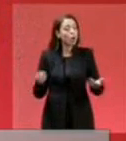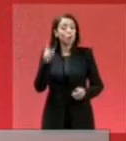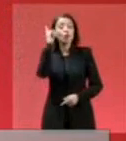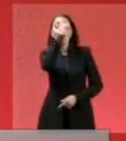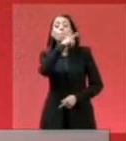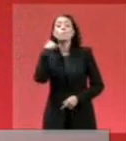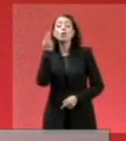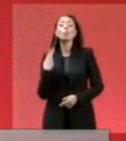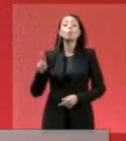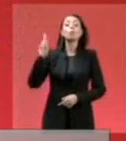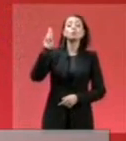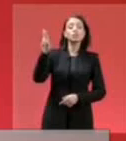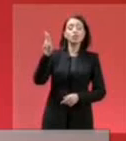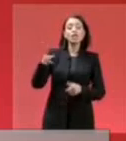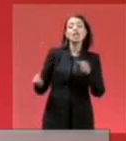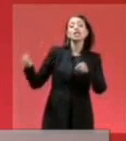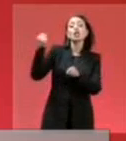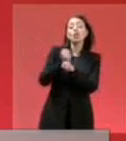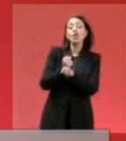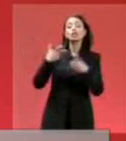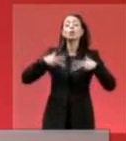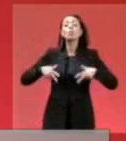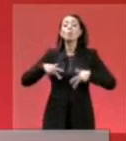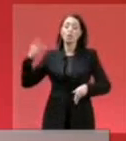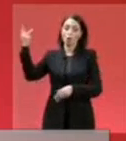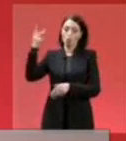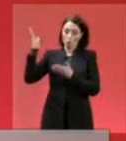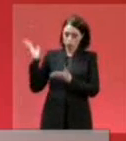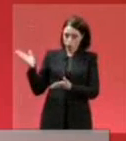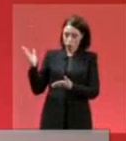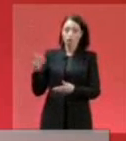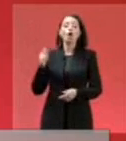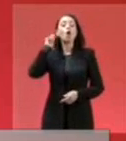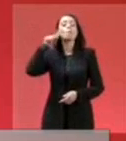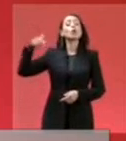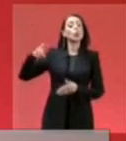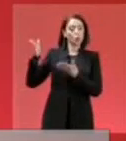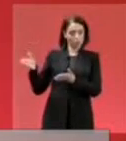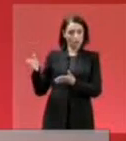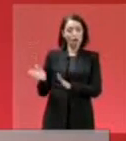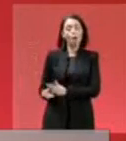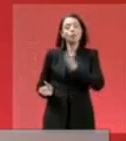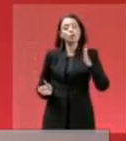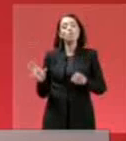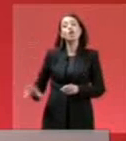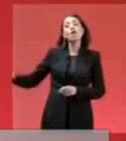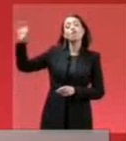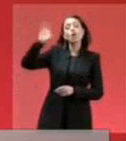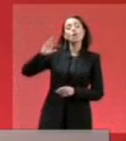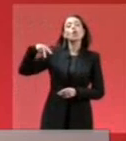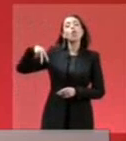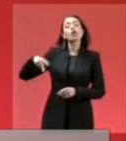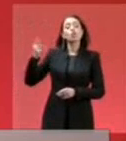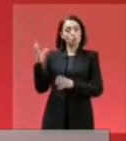πρόσωπο του υποψηφίου για τη θέση του Προέδρου της Κομισιόν, δηλαδή τη θέση του κυρίου Γιούγκερ, από την πλευρά του Ευρωπαϊκού Λαϊκού